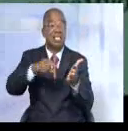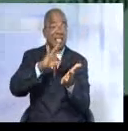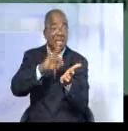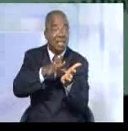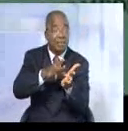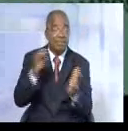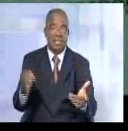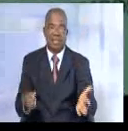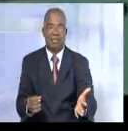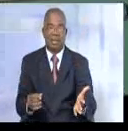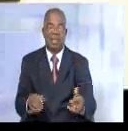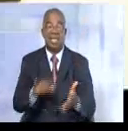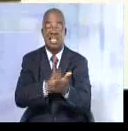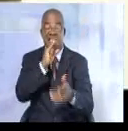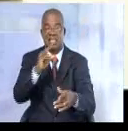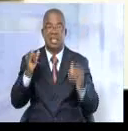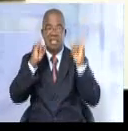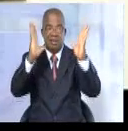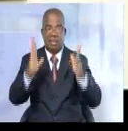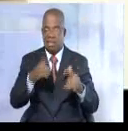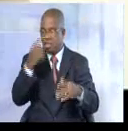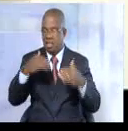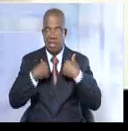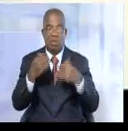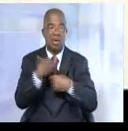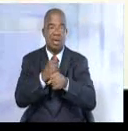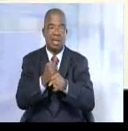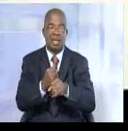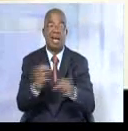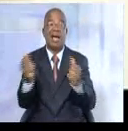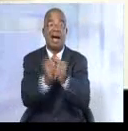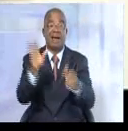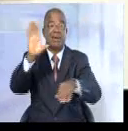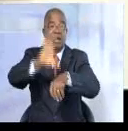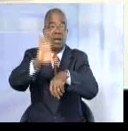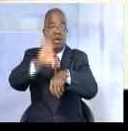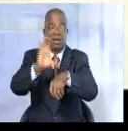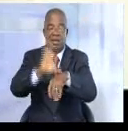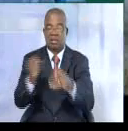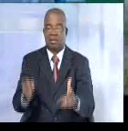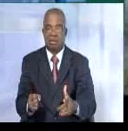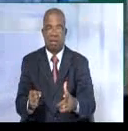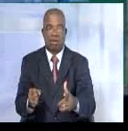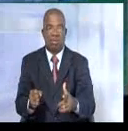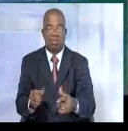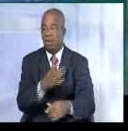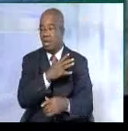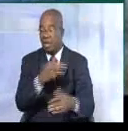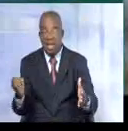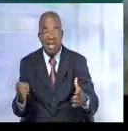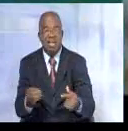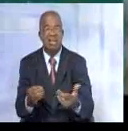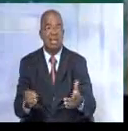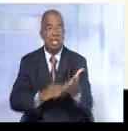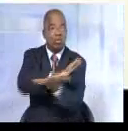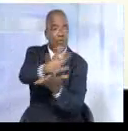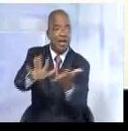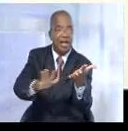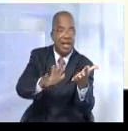industriels. C'est un engrais sain, sans éléments chimiques, sans métaux lourds et